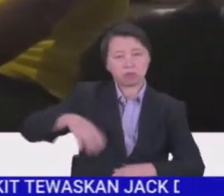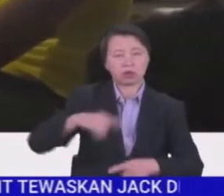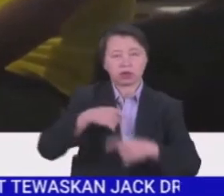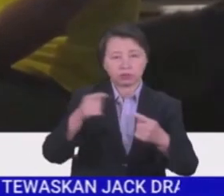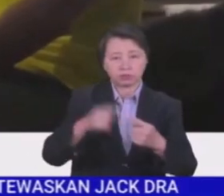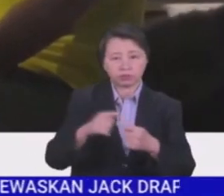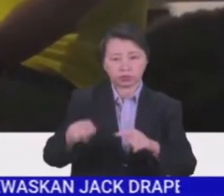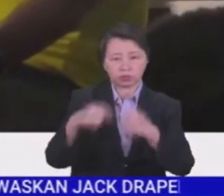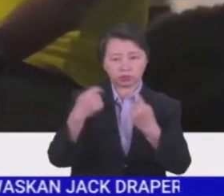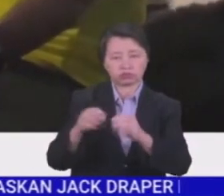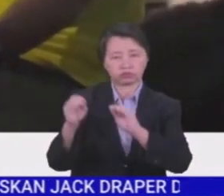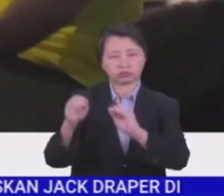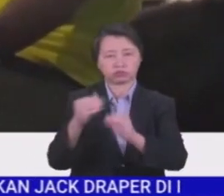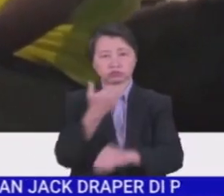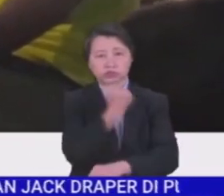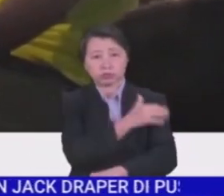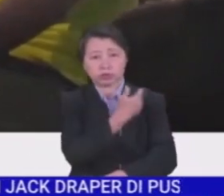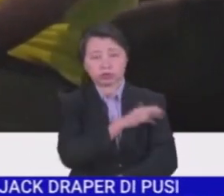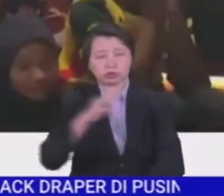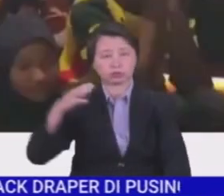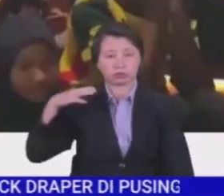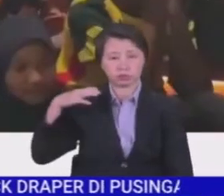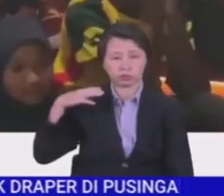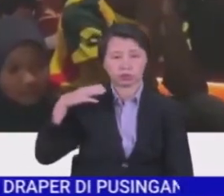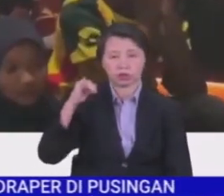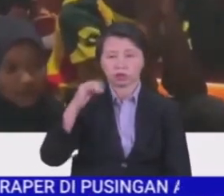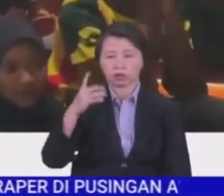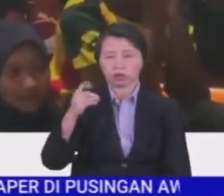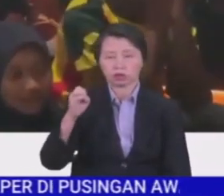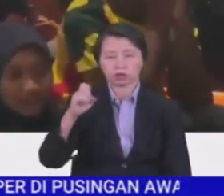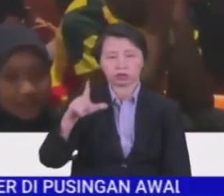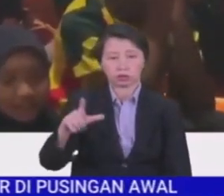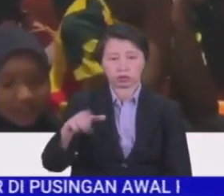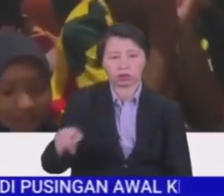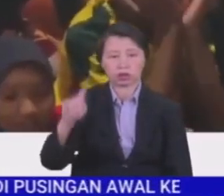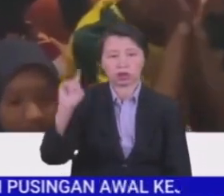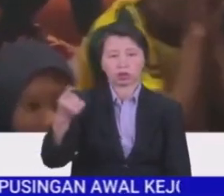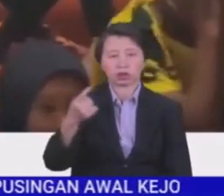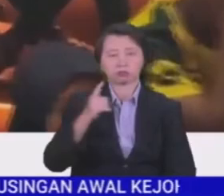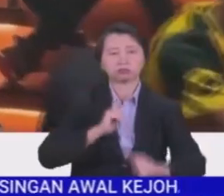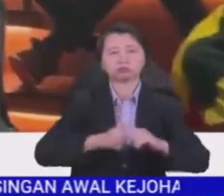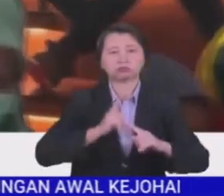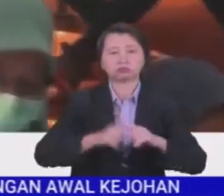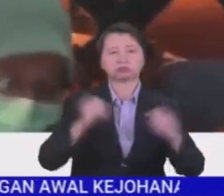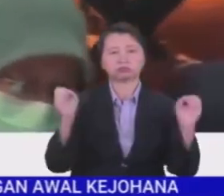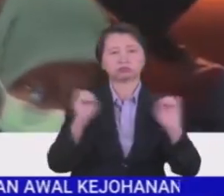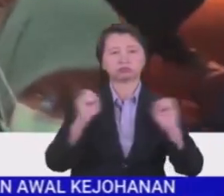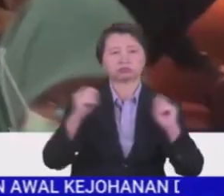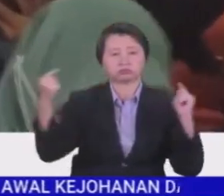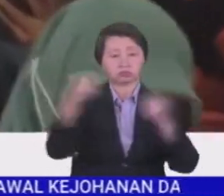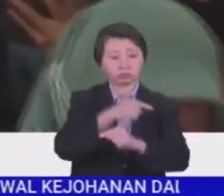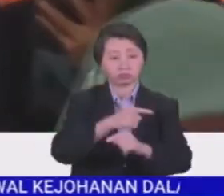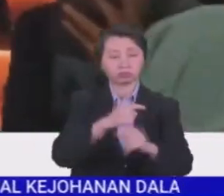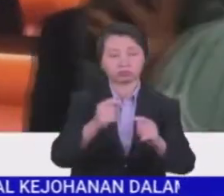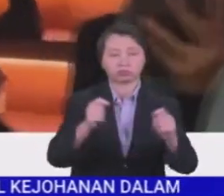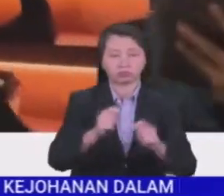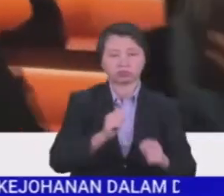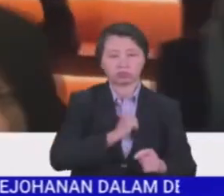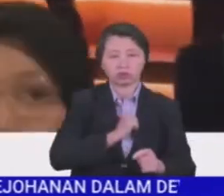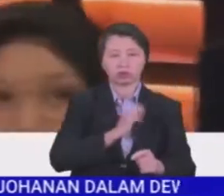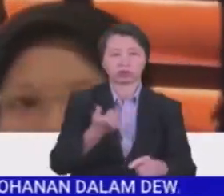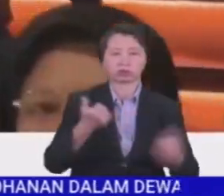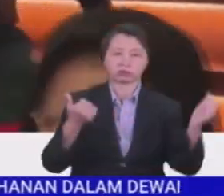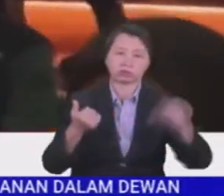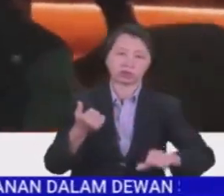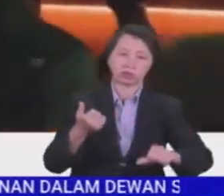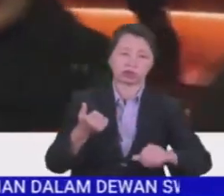skuad yang dibimbing bekas jurulatih Aidil Syarin Sah itu hanya seri tanpa jaringan di laman sendiri dan